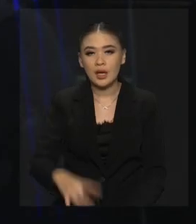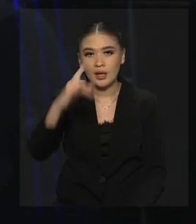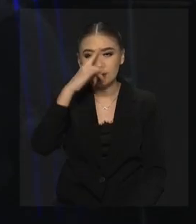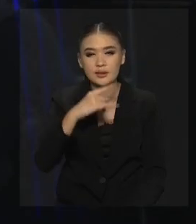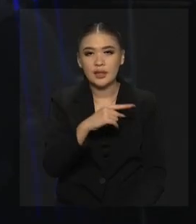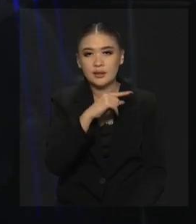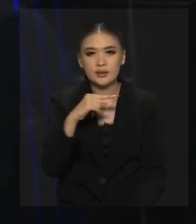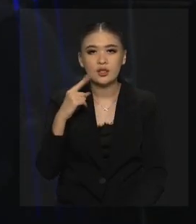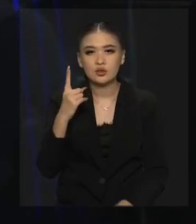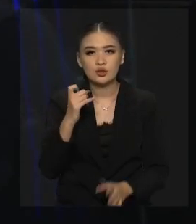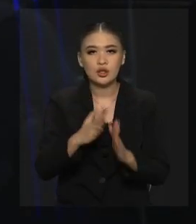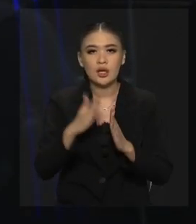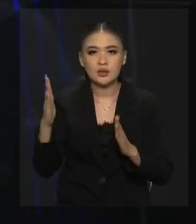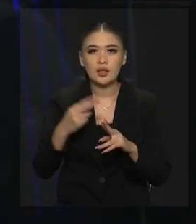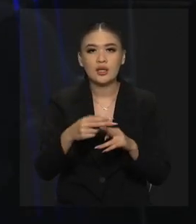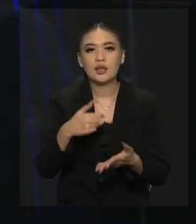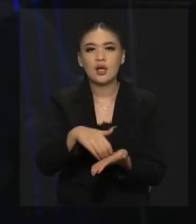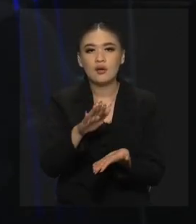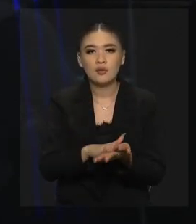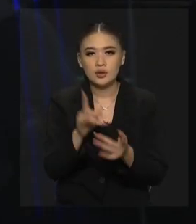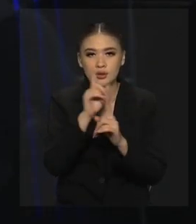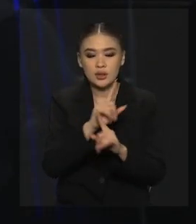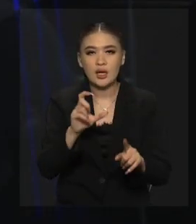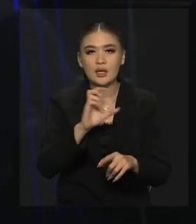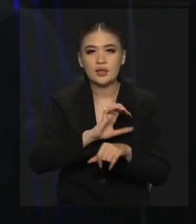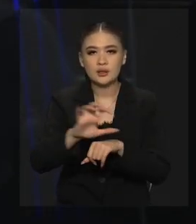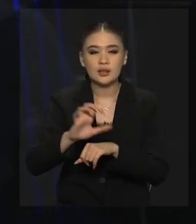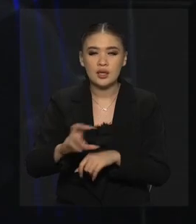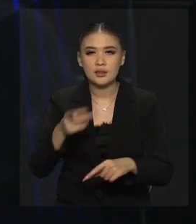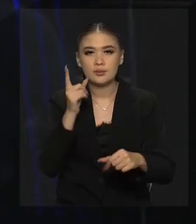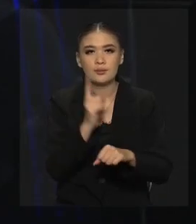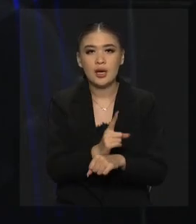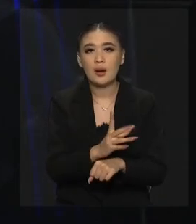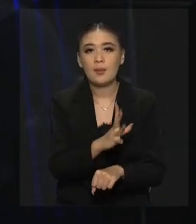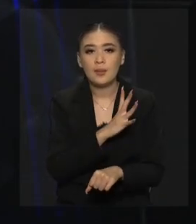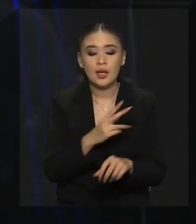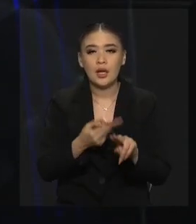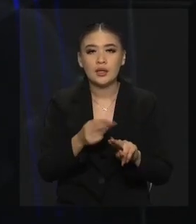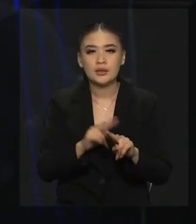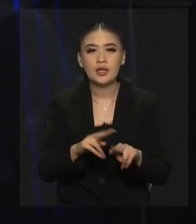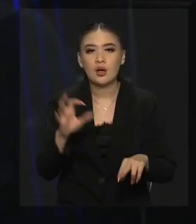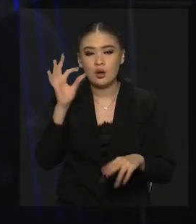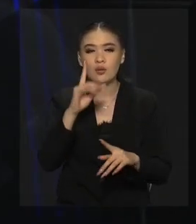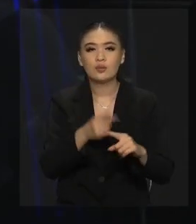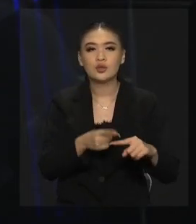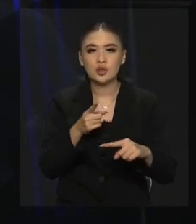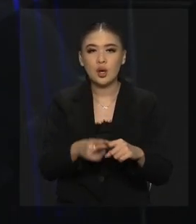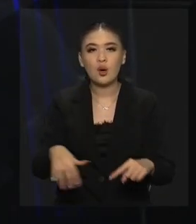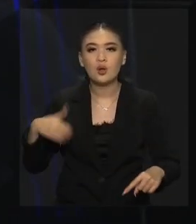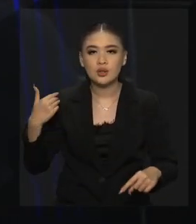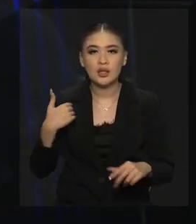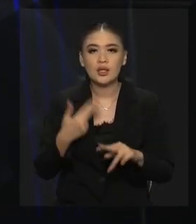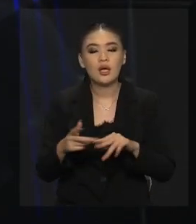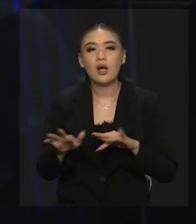Қазақстаннан Ресейге 100-ден аса тауар түрін экспорттауға тыйым салынды. Бұл қандай да бір қарудың бөлшегі ретінде қолданылатын